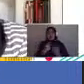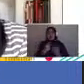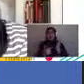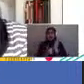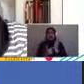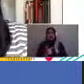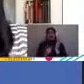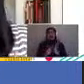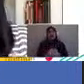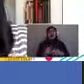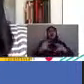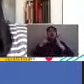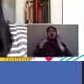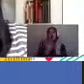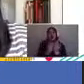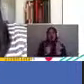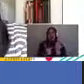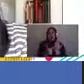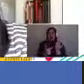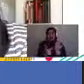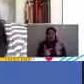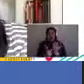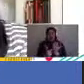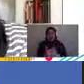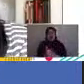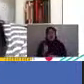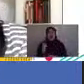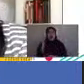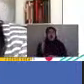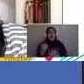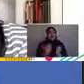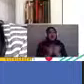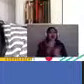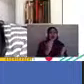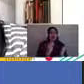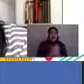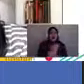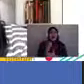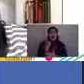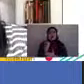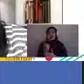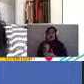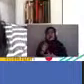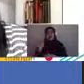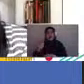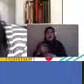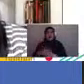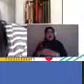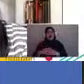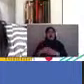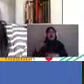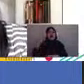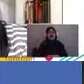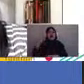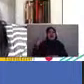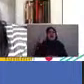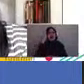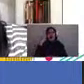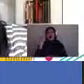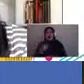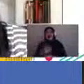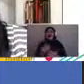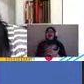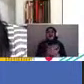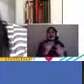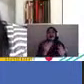itu bisa juga terjadi pelanggaran-pelanggaran, penyalahgunaan dan juga kejahatan, dan untuk itu masing-masing